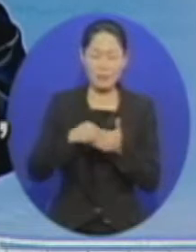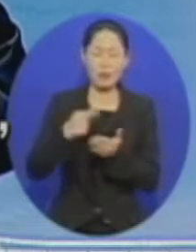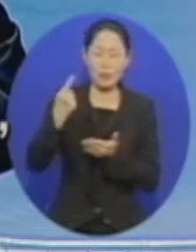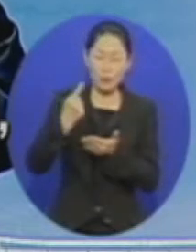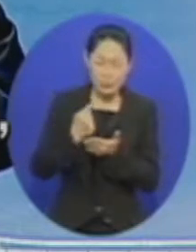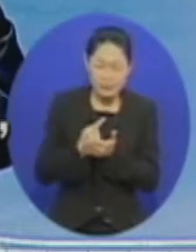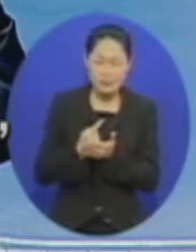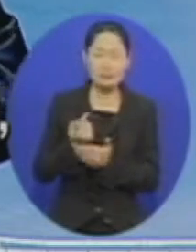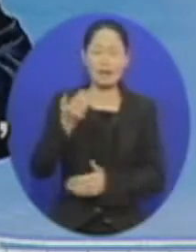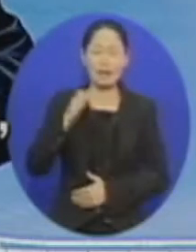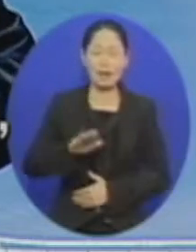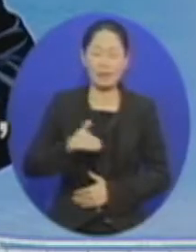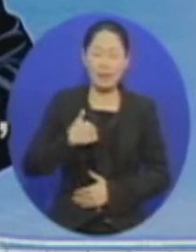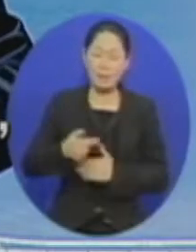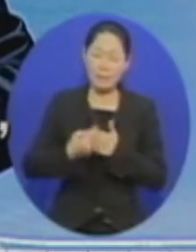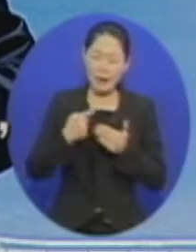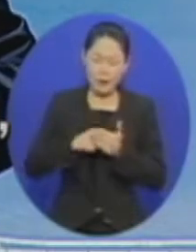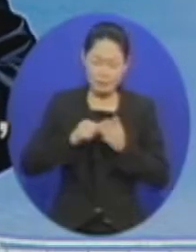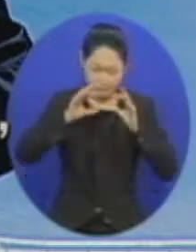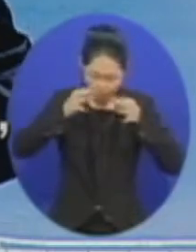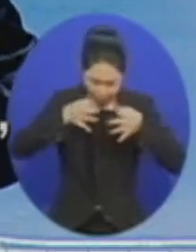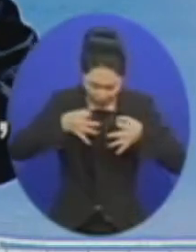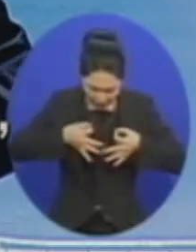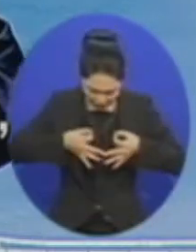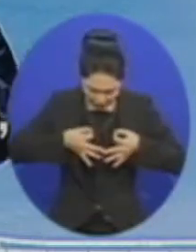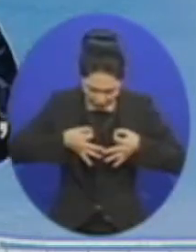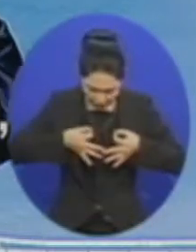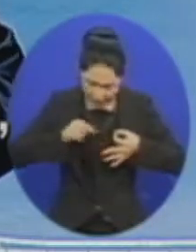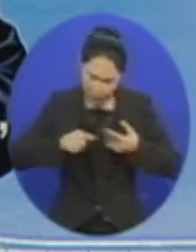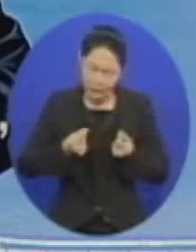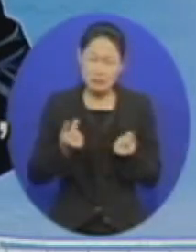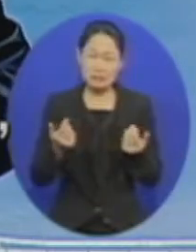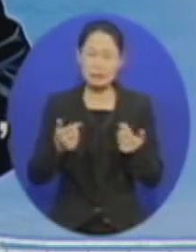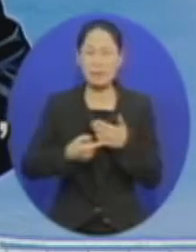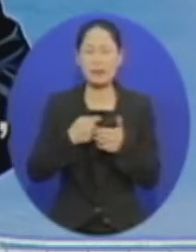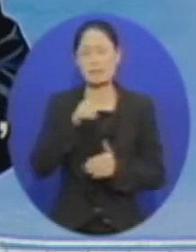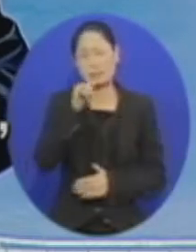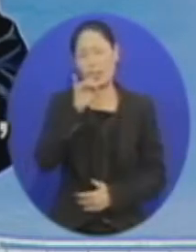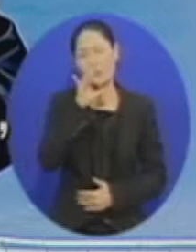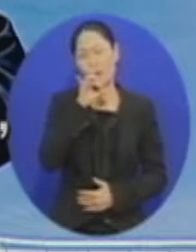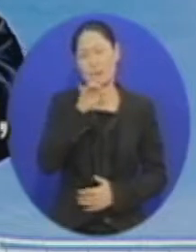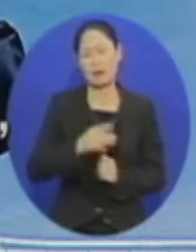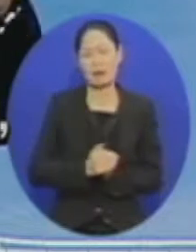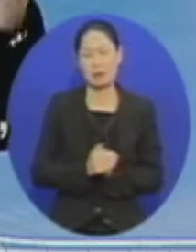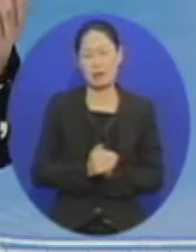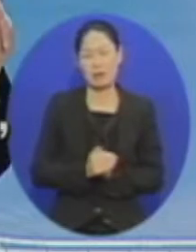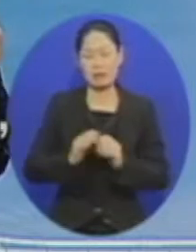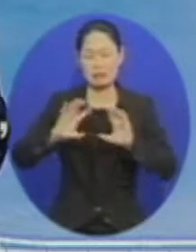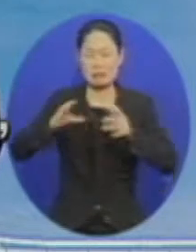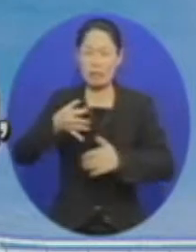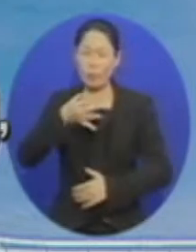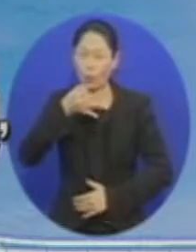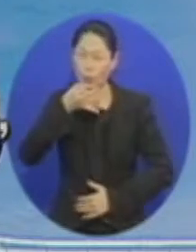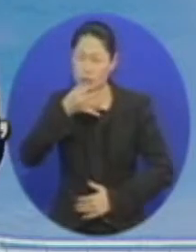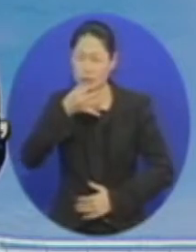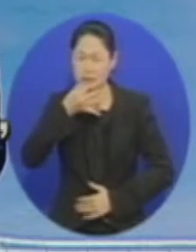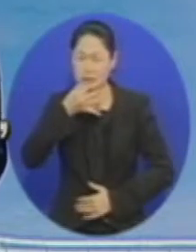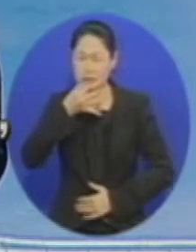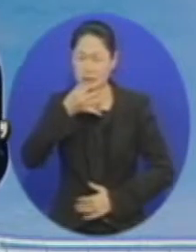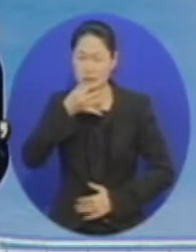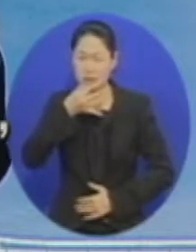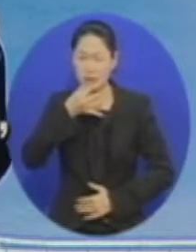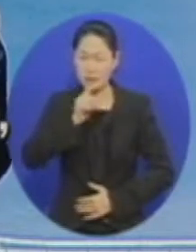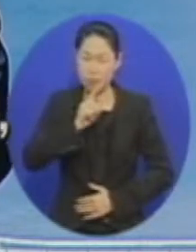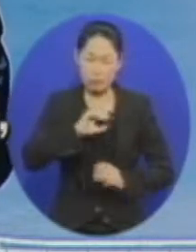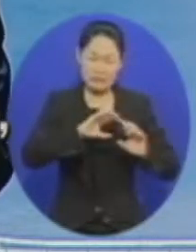텐데 얘 내 마음을 들여다 보니까 이런 마음이 있어서는 안되지 세상에 욕심 그 다음에